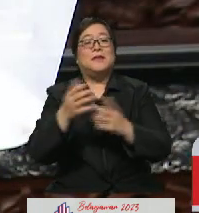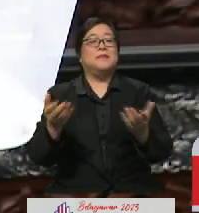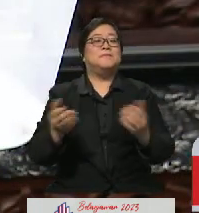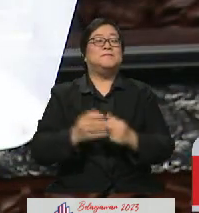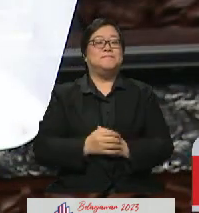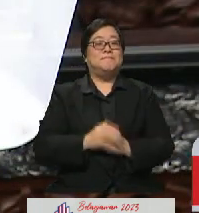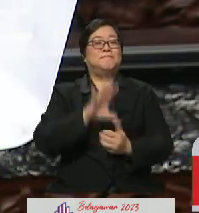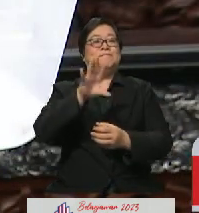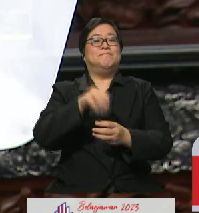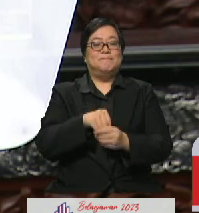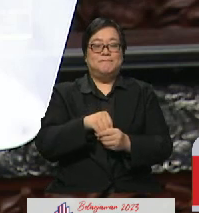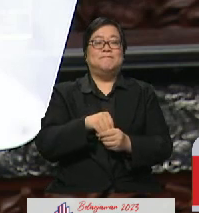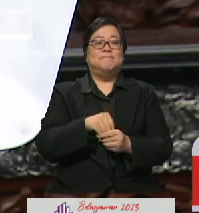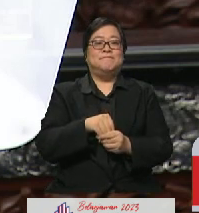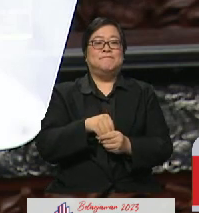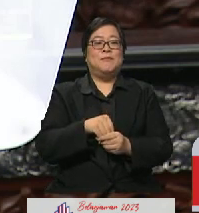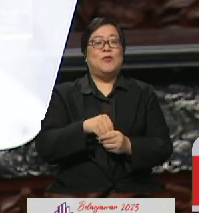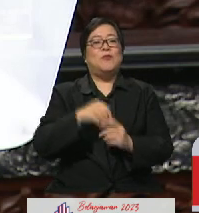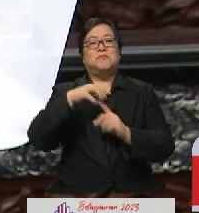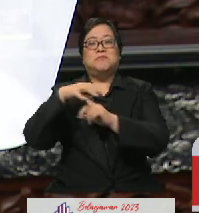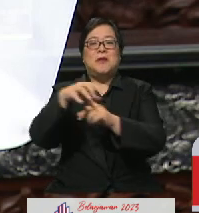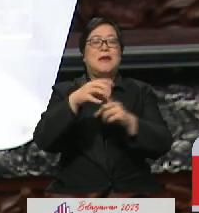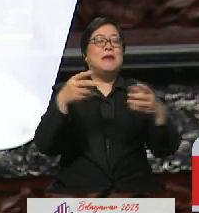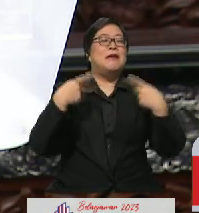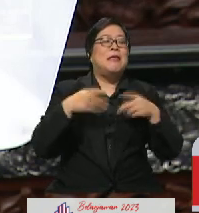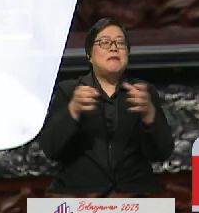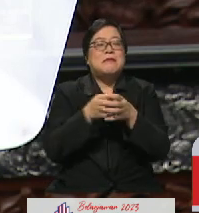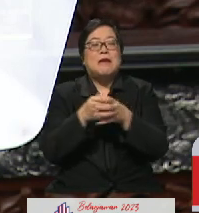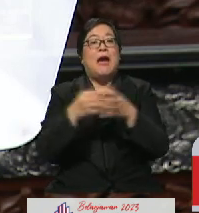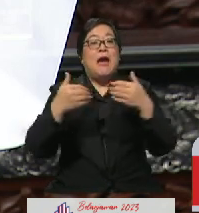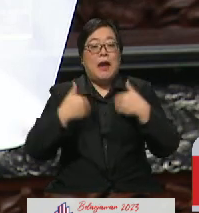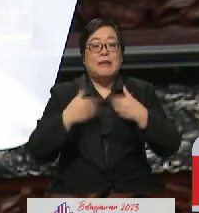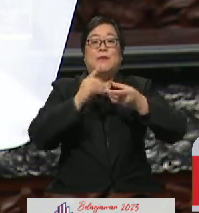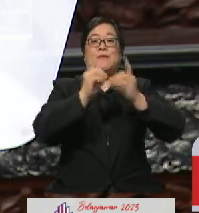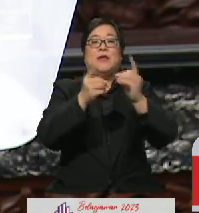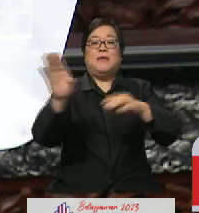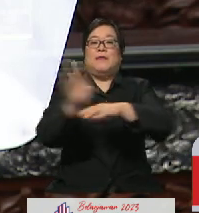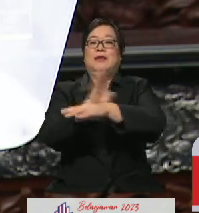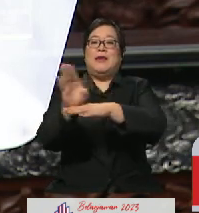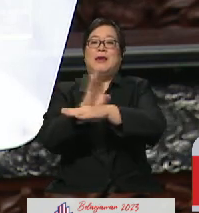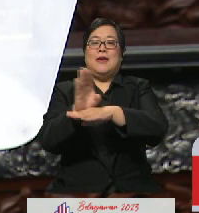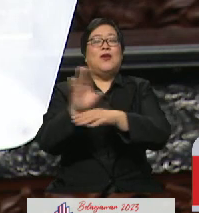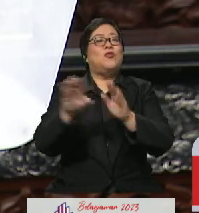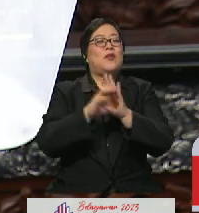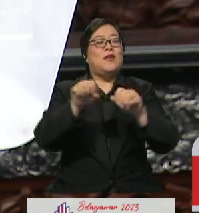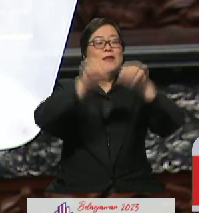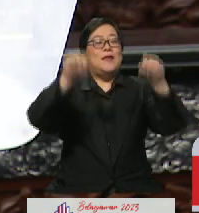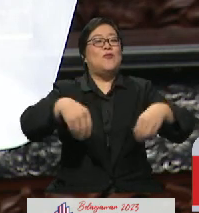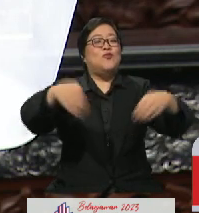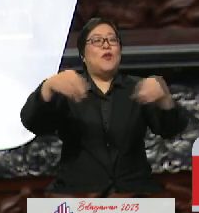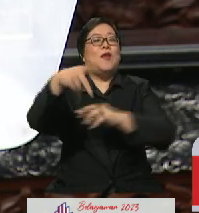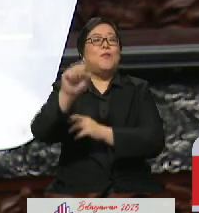kecil termasuk di warung yang melanggan aplikasi pendigitalan perniagaan seperti sistem